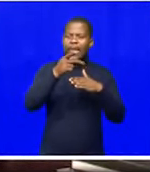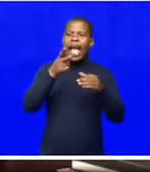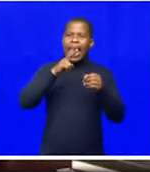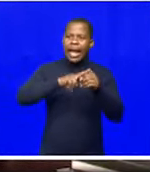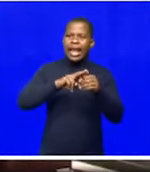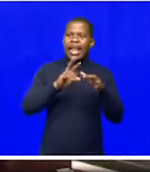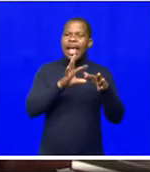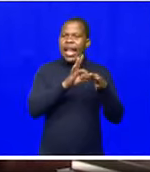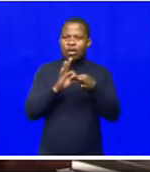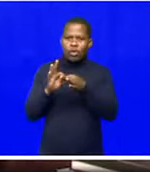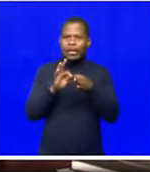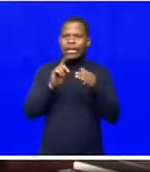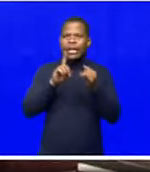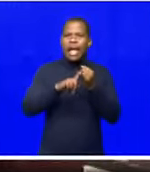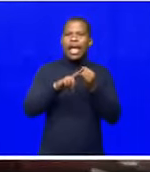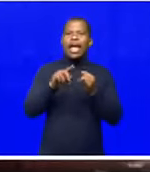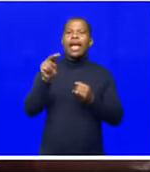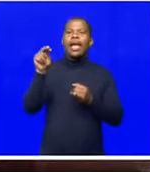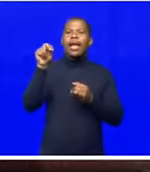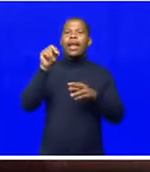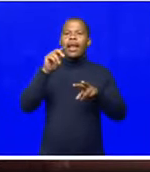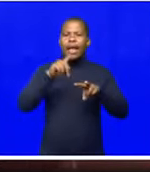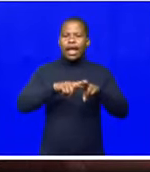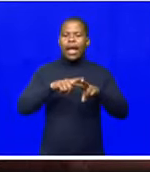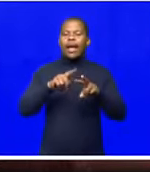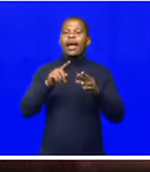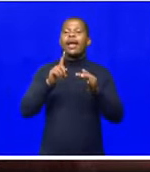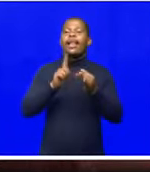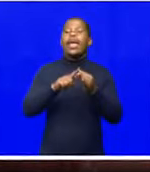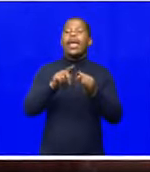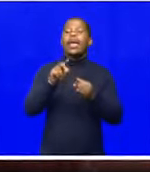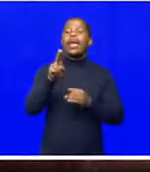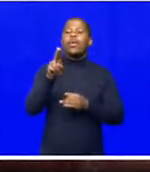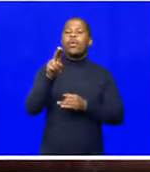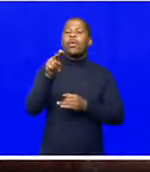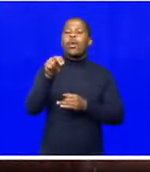nabo bakamhlabuhlanene laba basidako